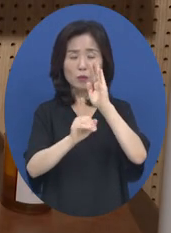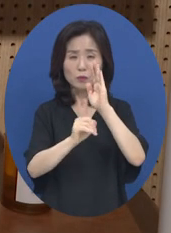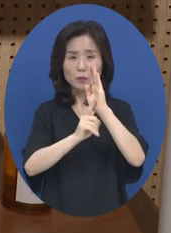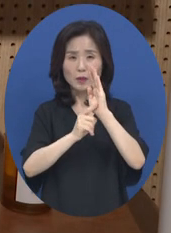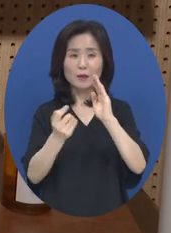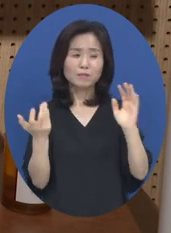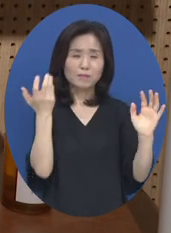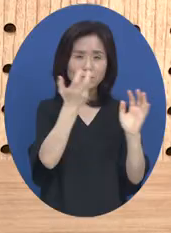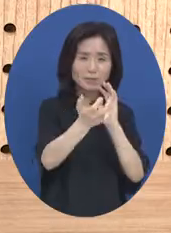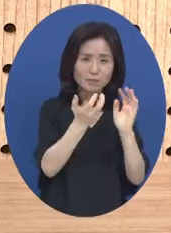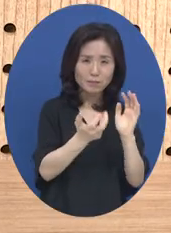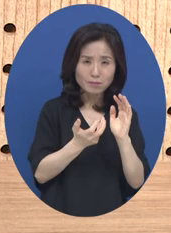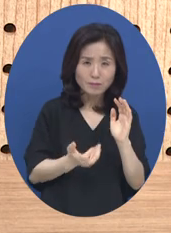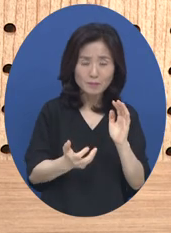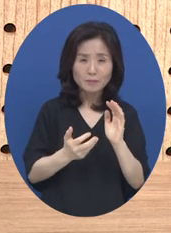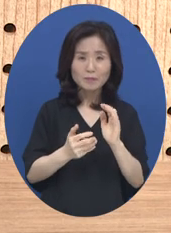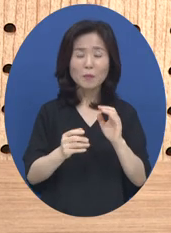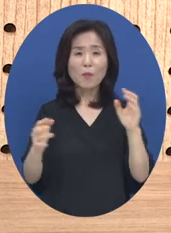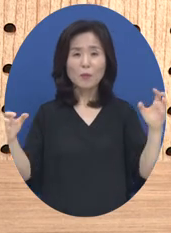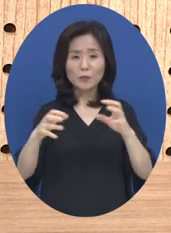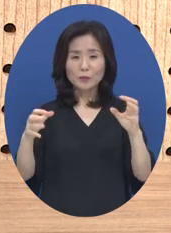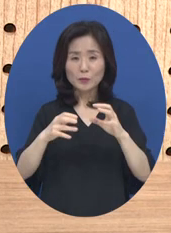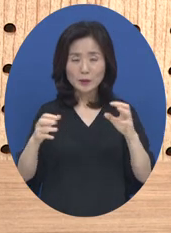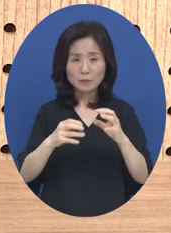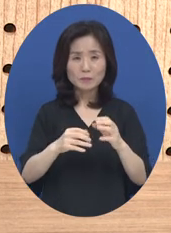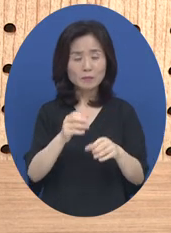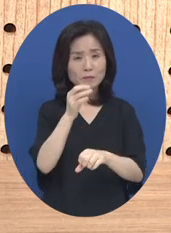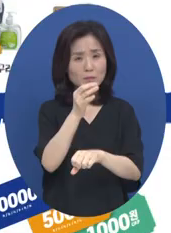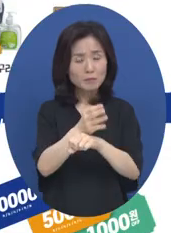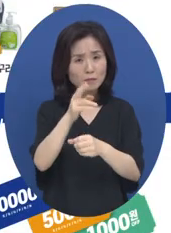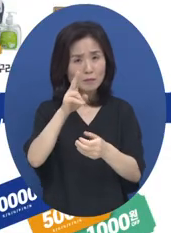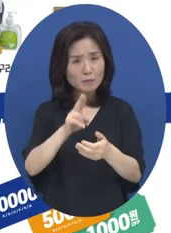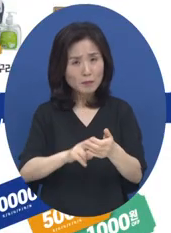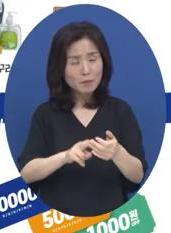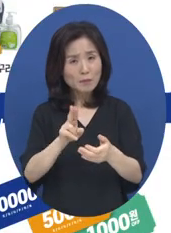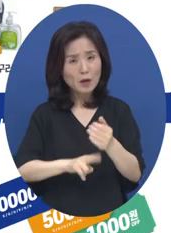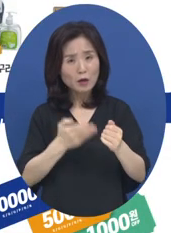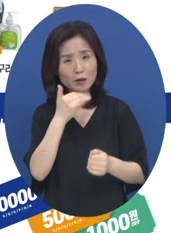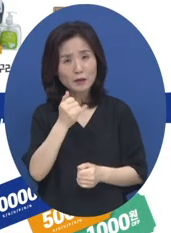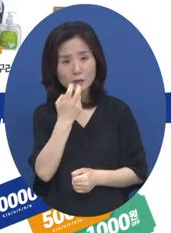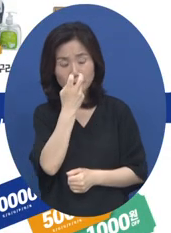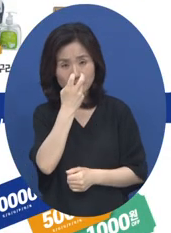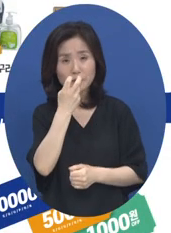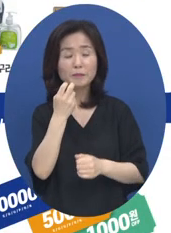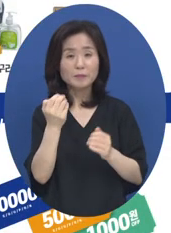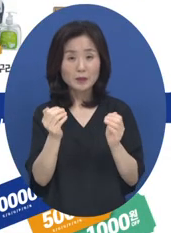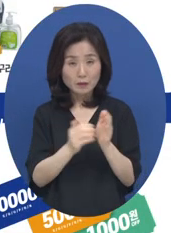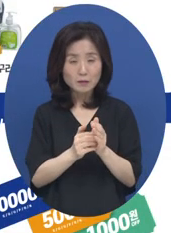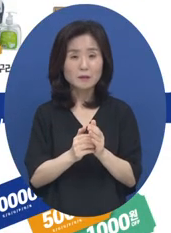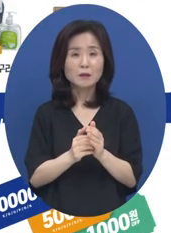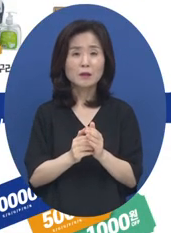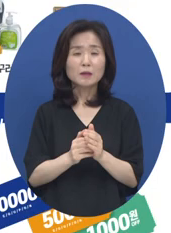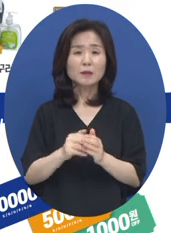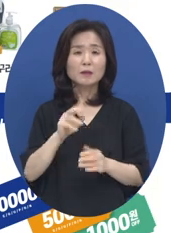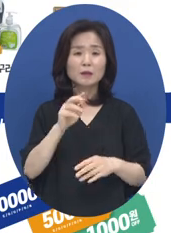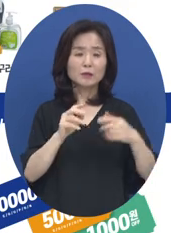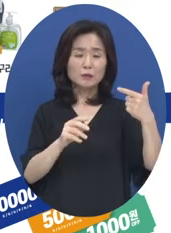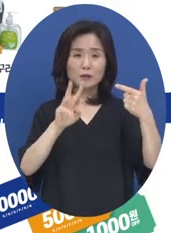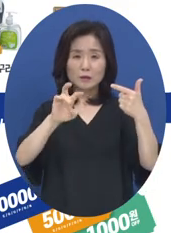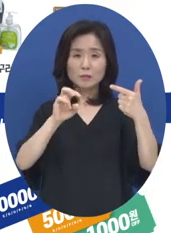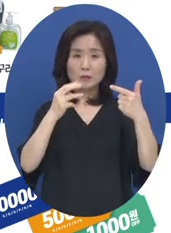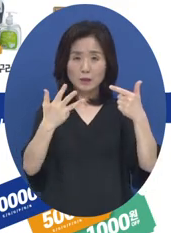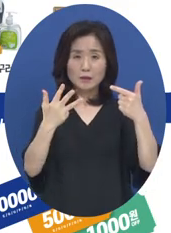거쳐 판매가 가능한 제품인지 검수 과정을 마칩니다. 오는 28일에는 온라인 쇼핑몰도 함께